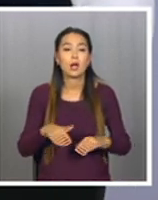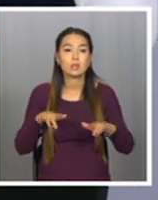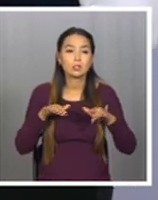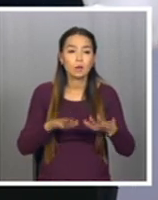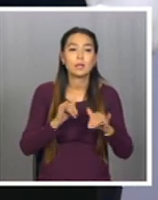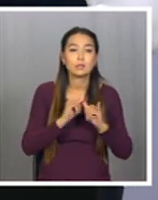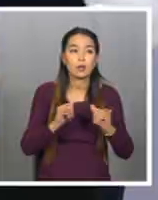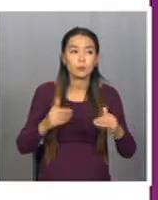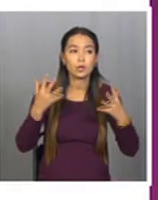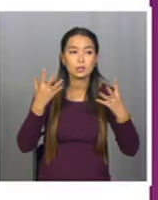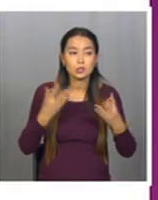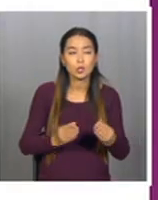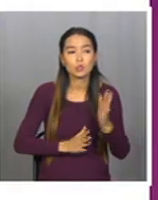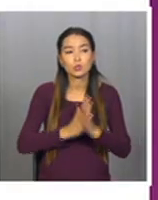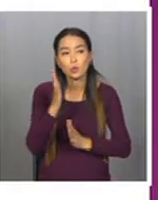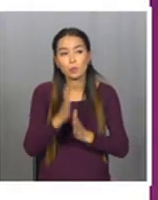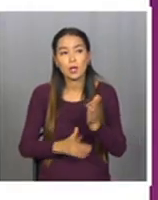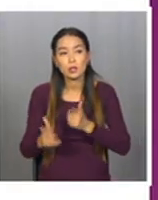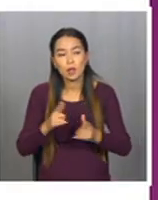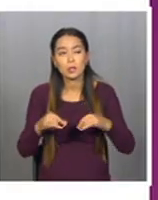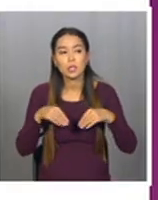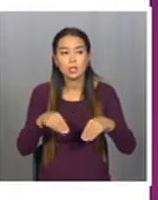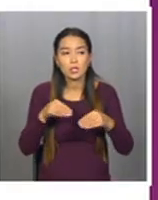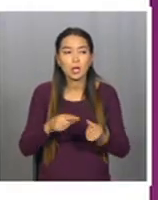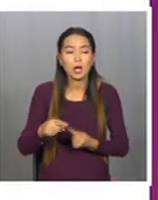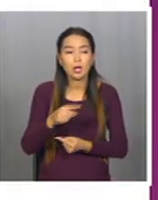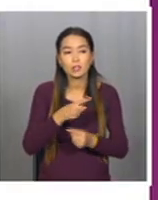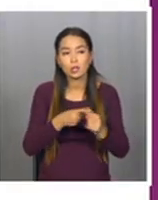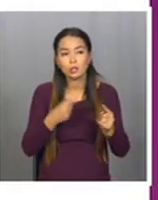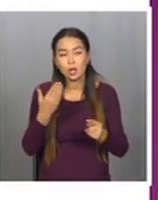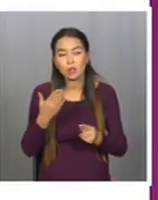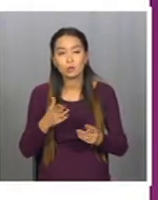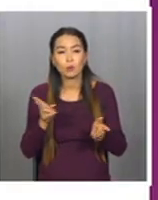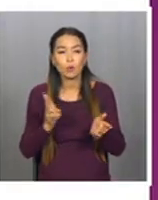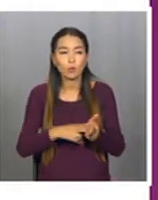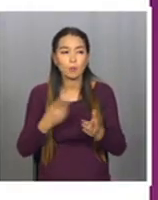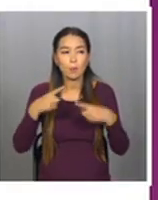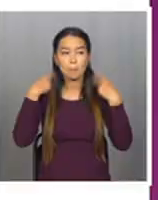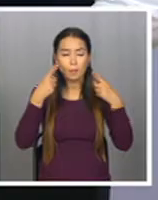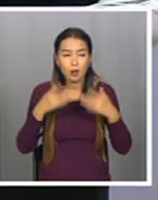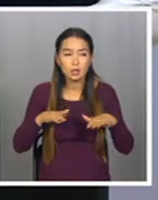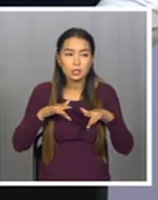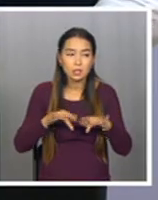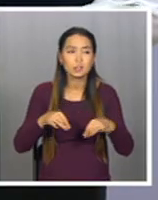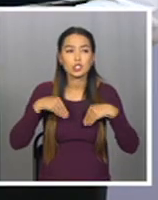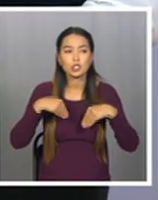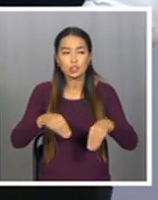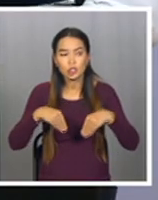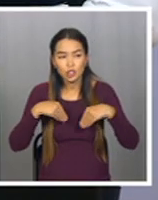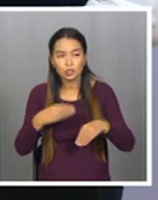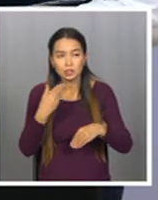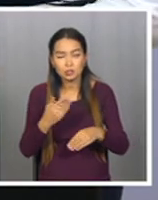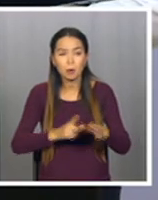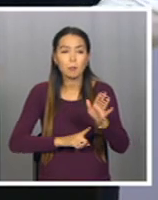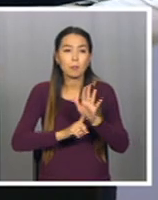шөп дайындайтын және егіншілікпен айналысатын жартылай көшпелі мал шаруашылығы қалыптасты, егіншілігі басым